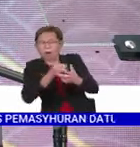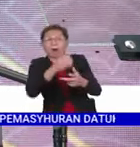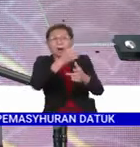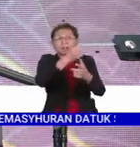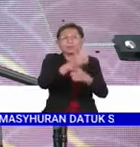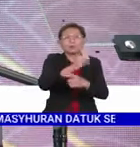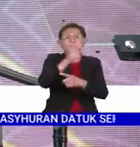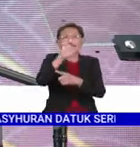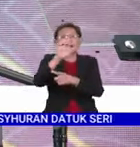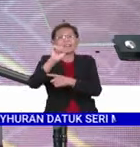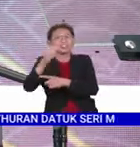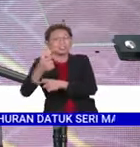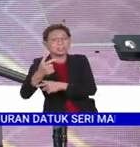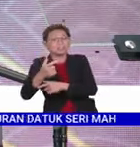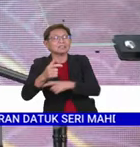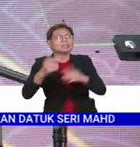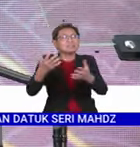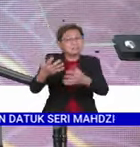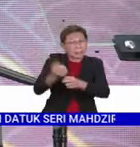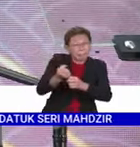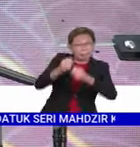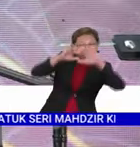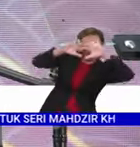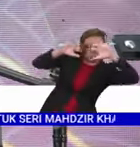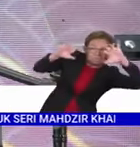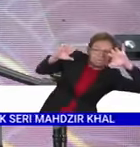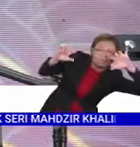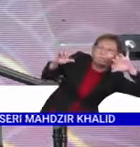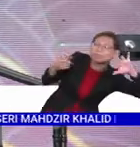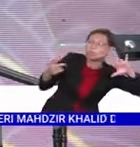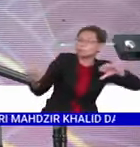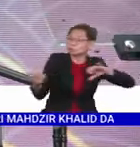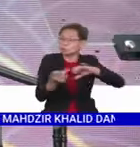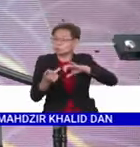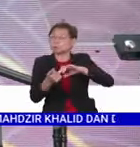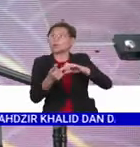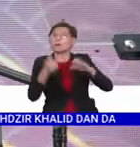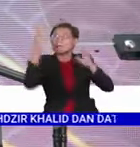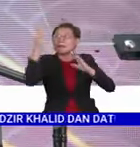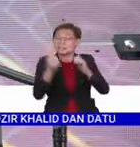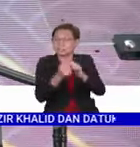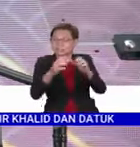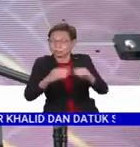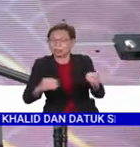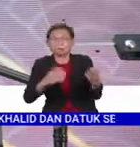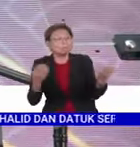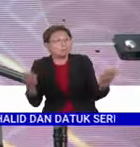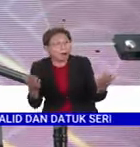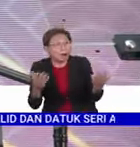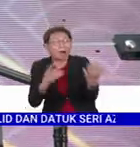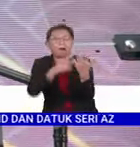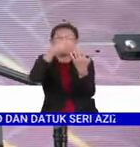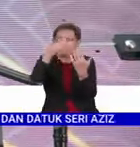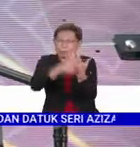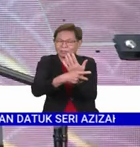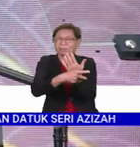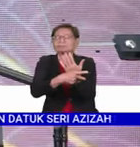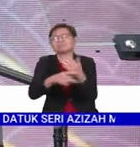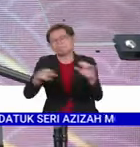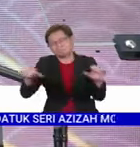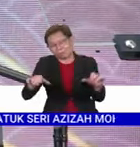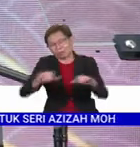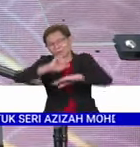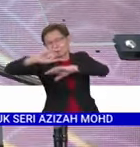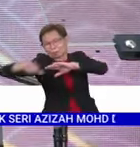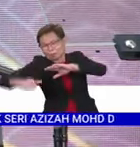ESG dapat diterokai oleh kedua-dua negara melalui projek dan program yang dilaksanakan